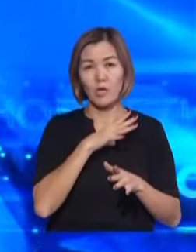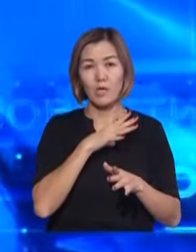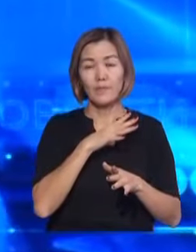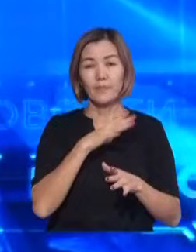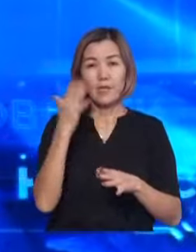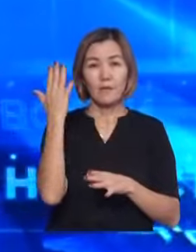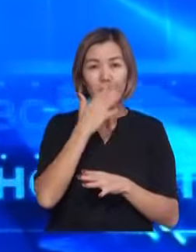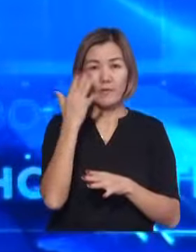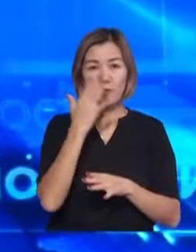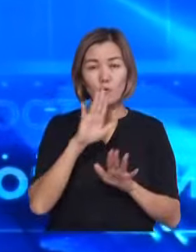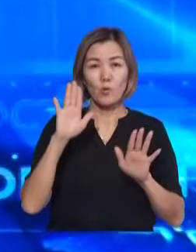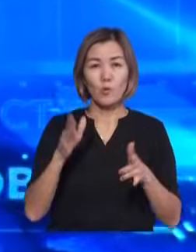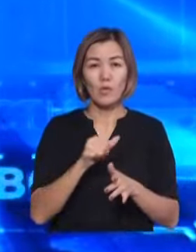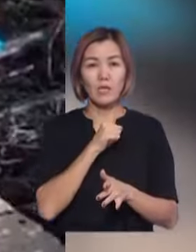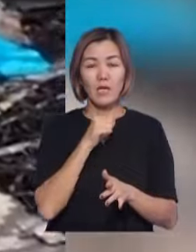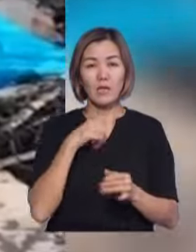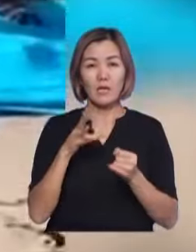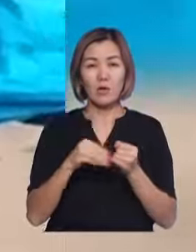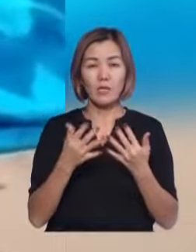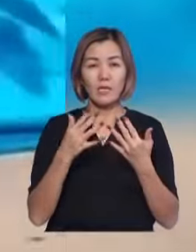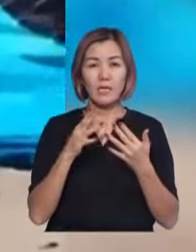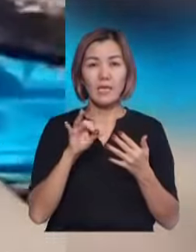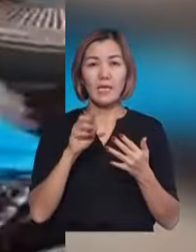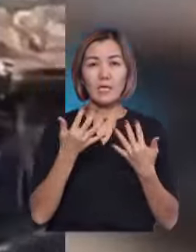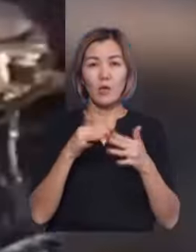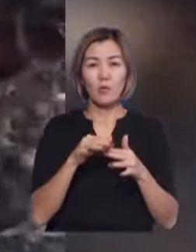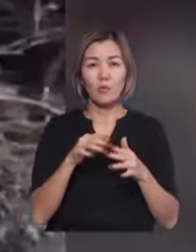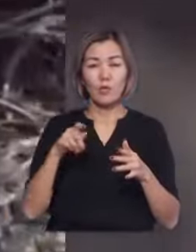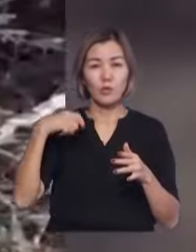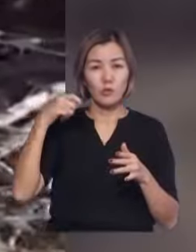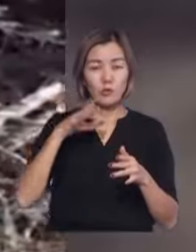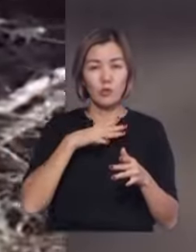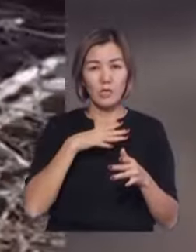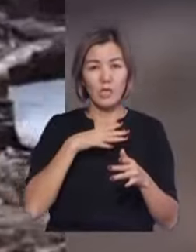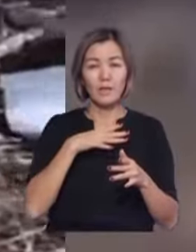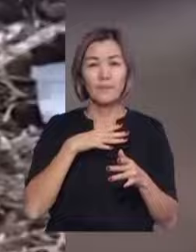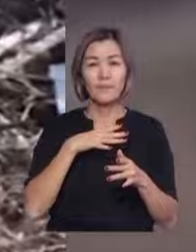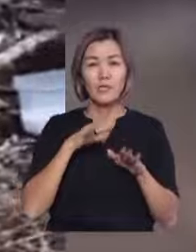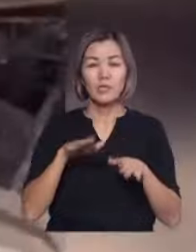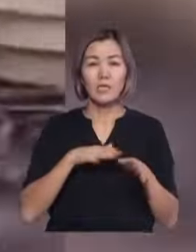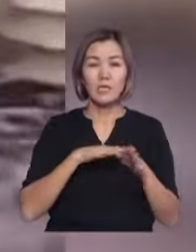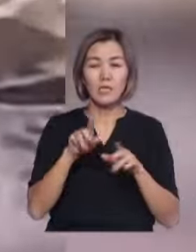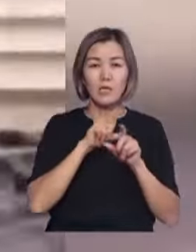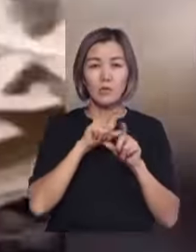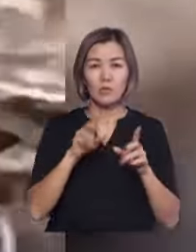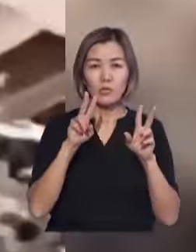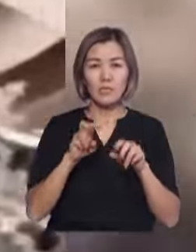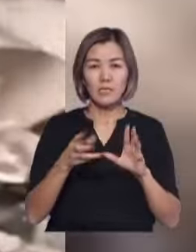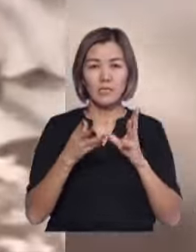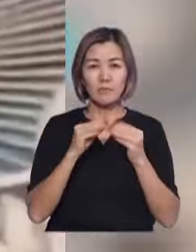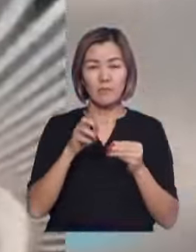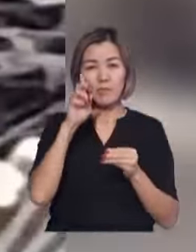Жүктелген видеода оқиға Талғар ауданындағы Еркін ауылында түсірілгені белгілі болды. Жергілікті атқарушы орган қызметкерлері тексеріс